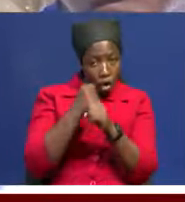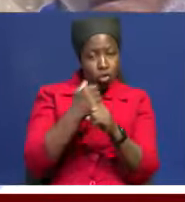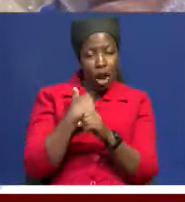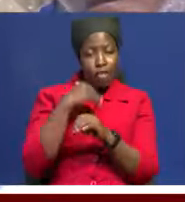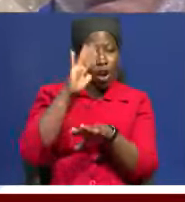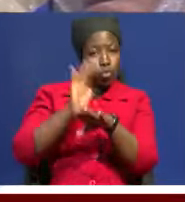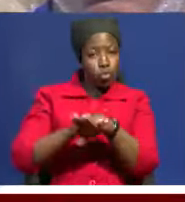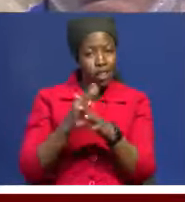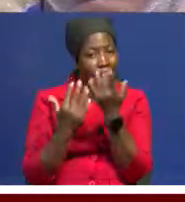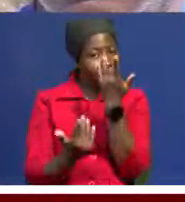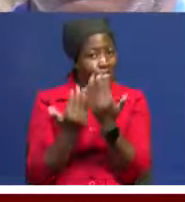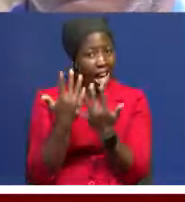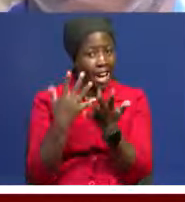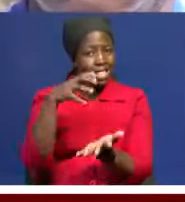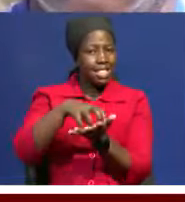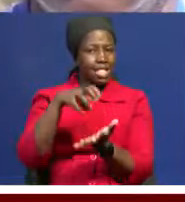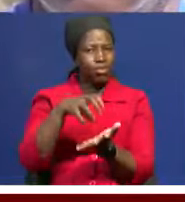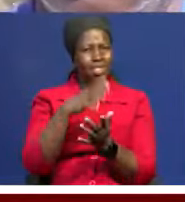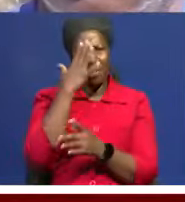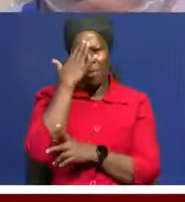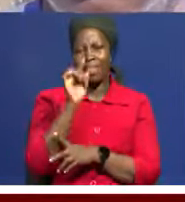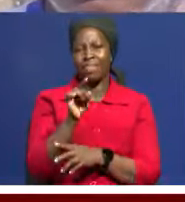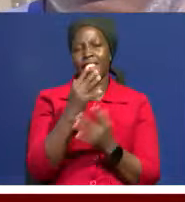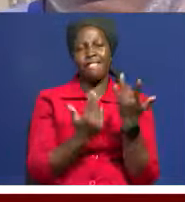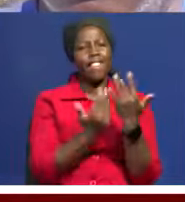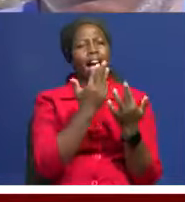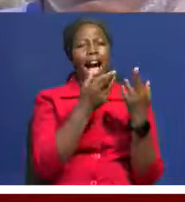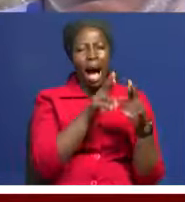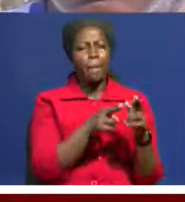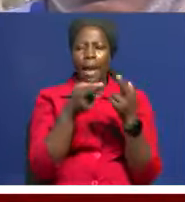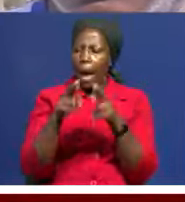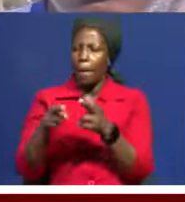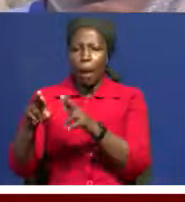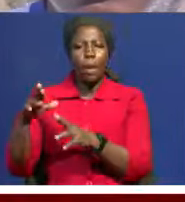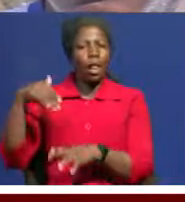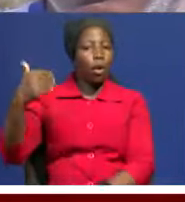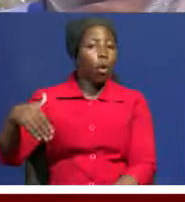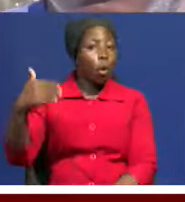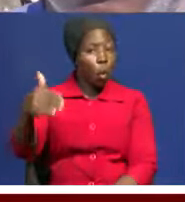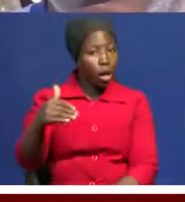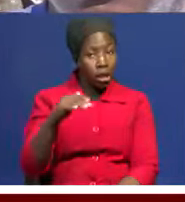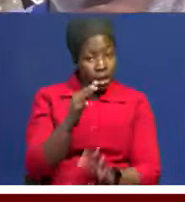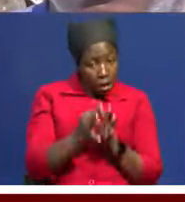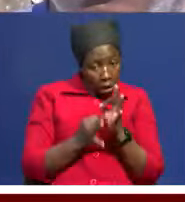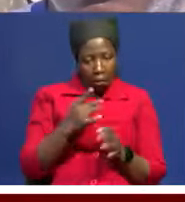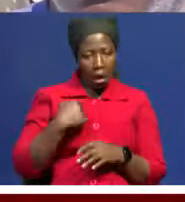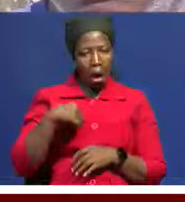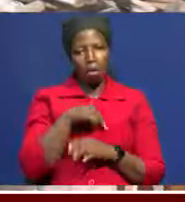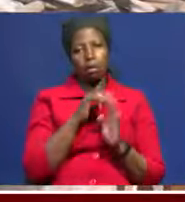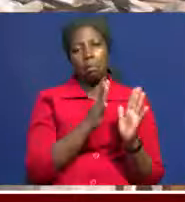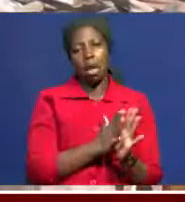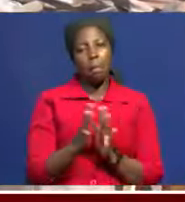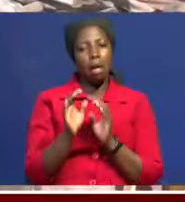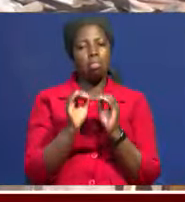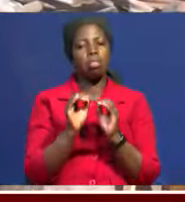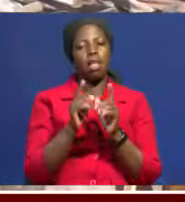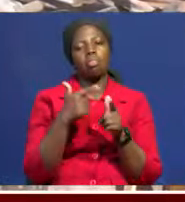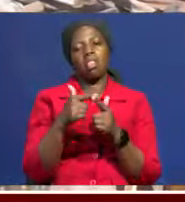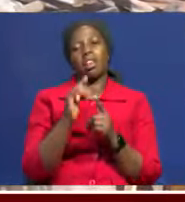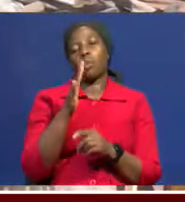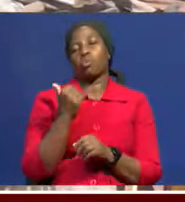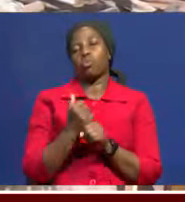sabu haya yany mara kwa mara naishi itak tanya makosa